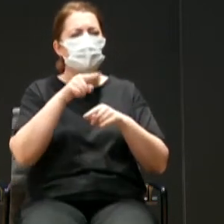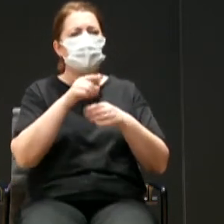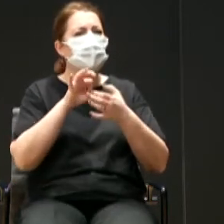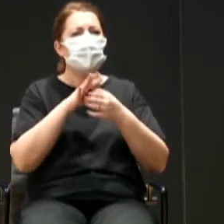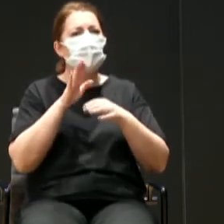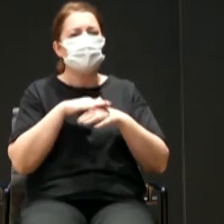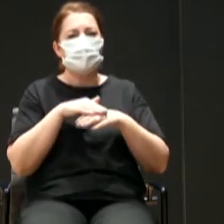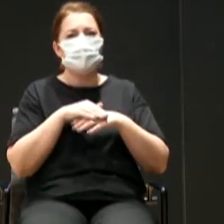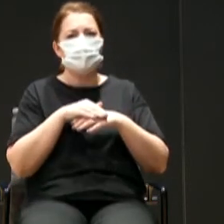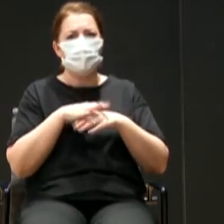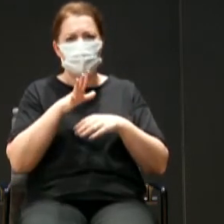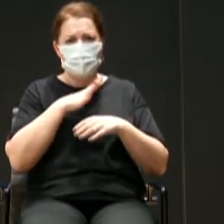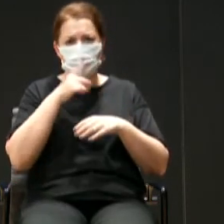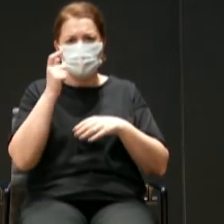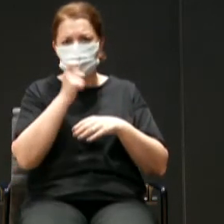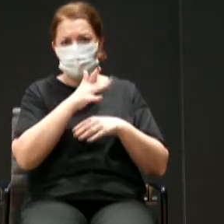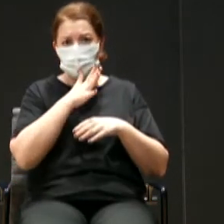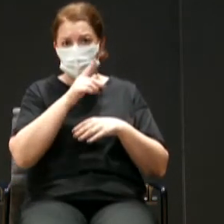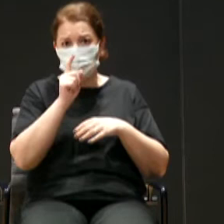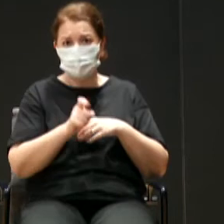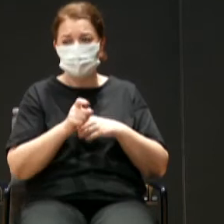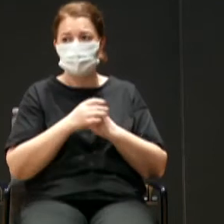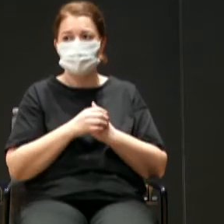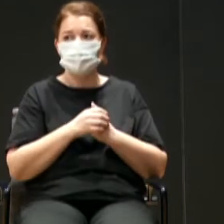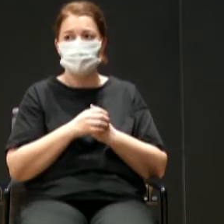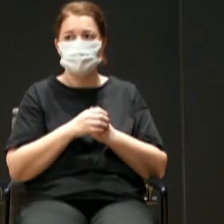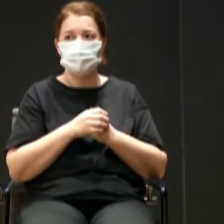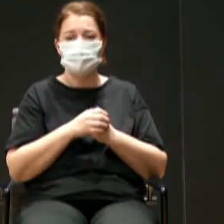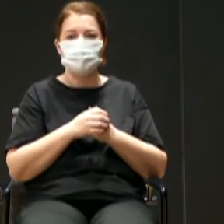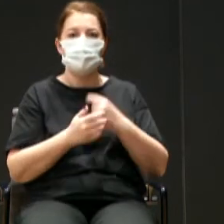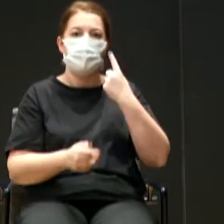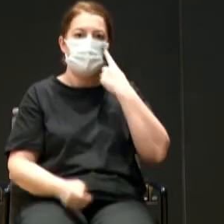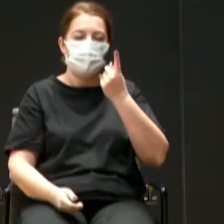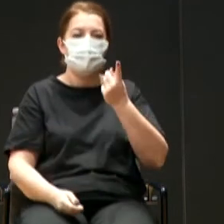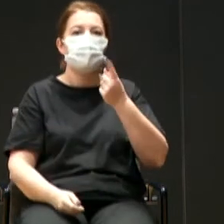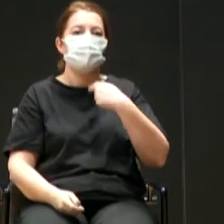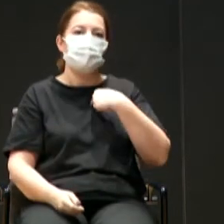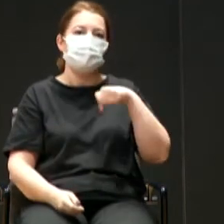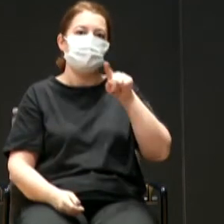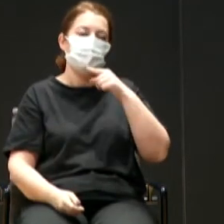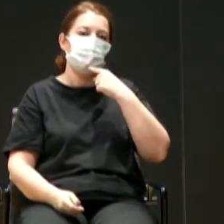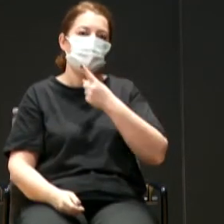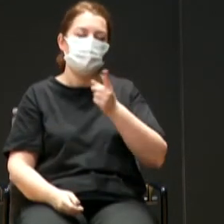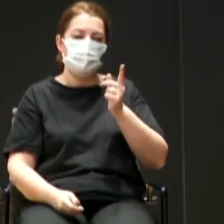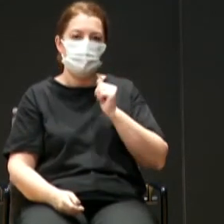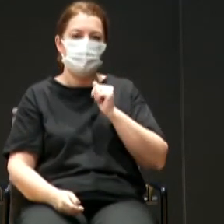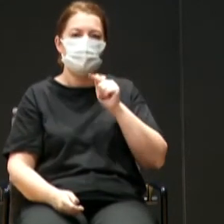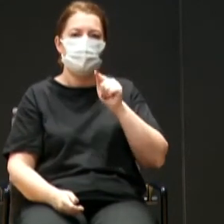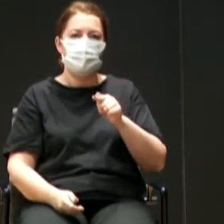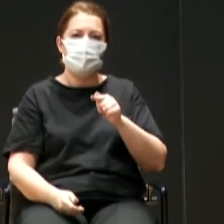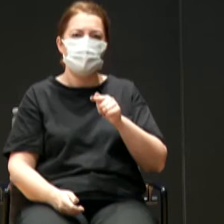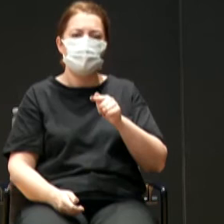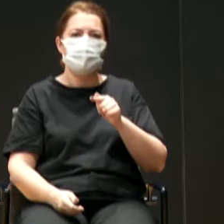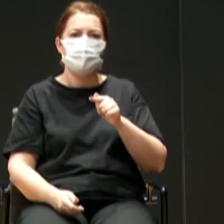yapacaktı? Var mı bir cevabınız? Biliyor musunuz? Var. Bakın ben size söyleyeyim. Ben size söyleyeyim. Varsa